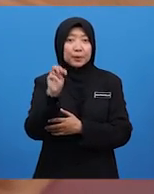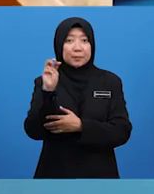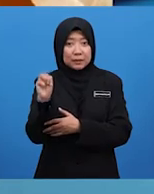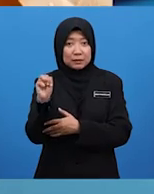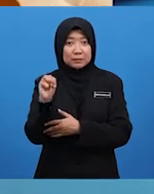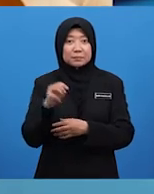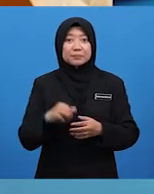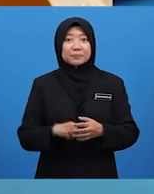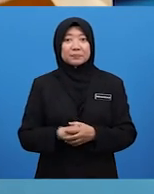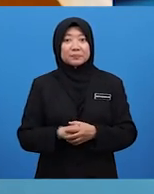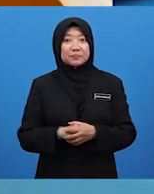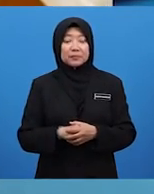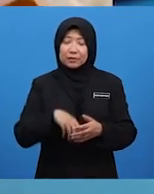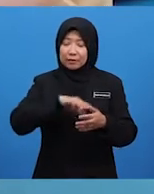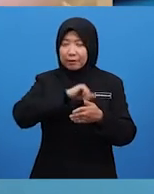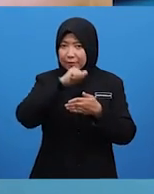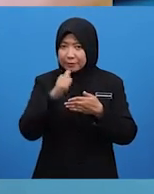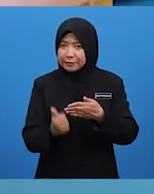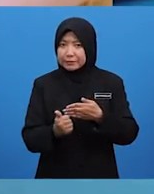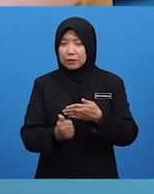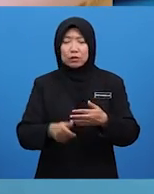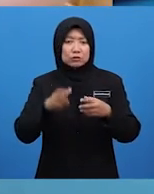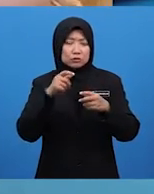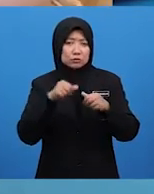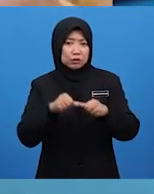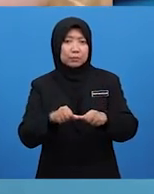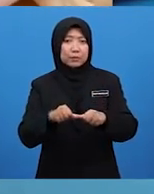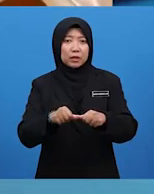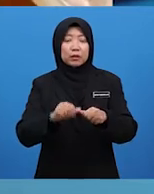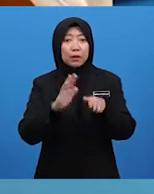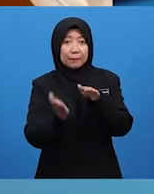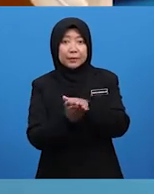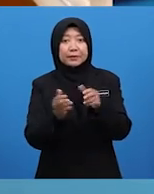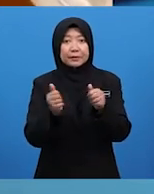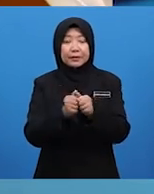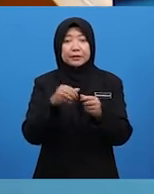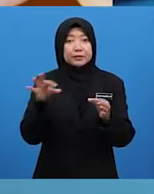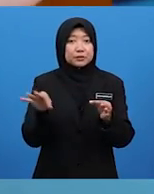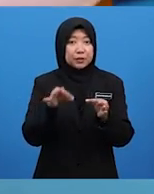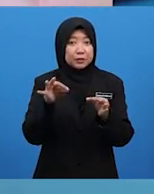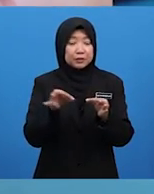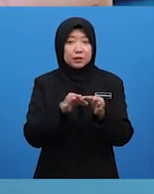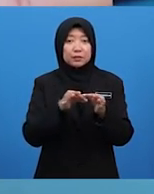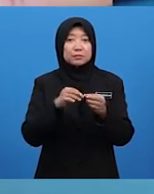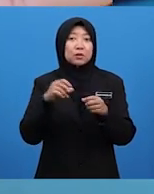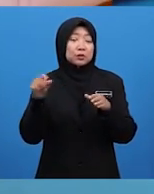mm. Akhir sekali, tetapkan lapik dengan jahitan sembat.